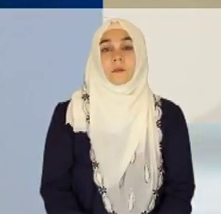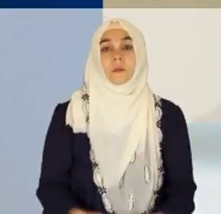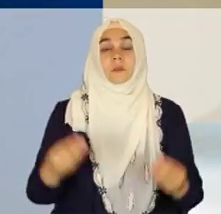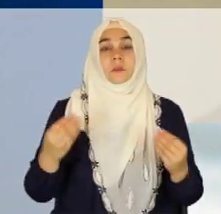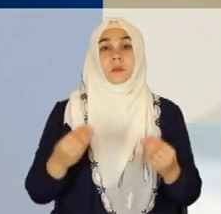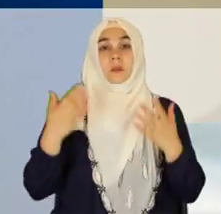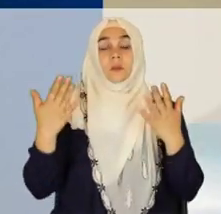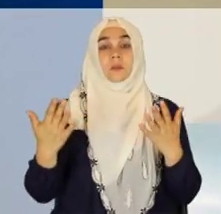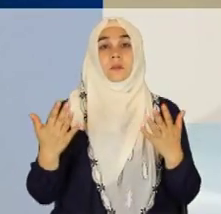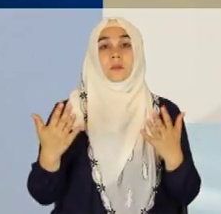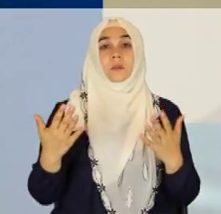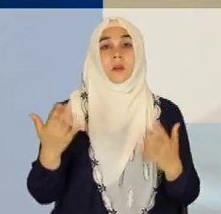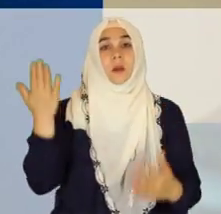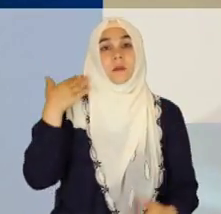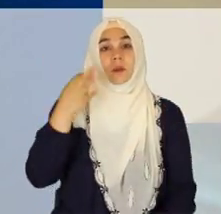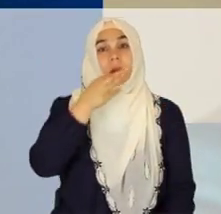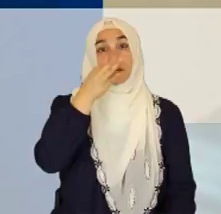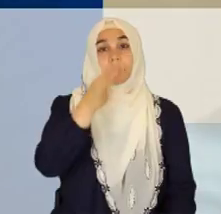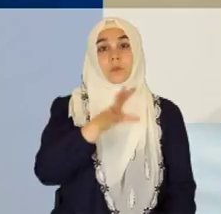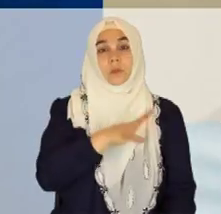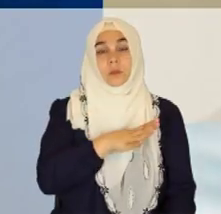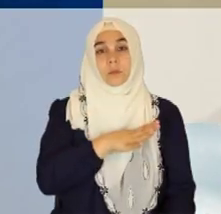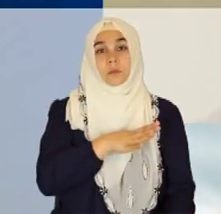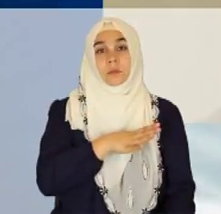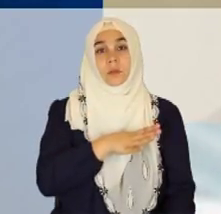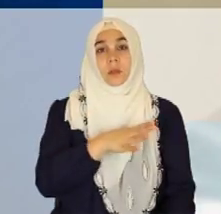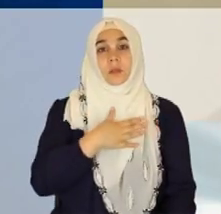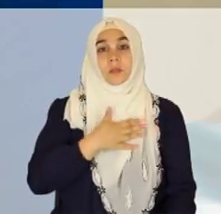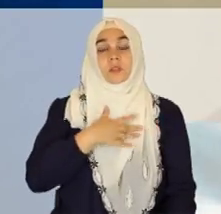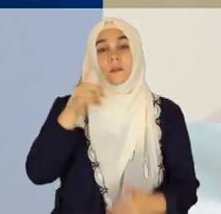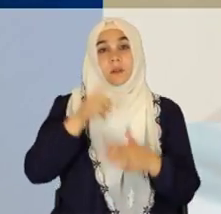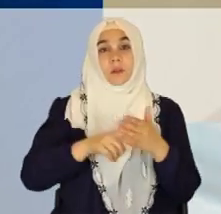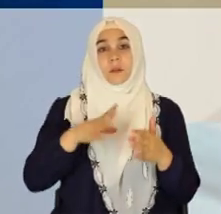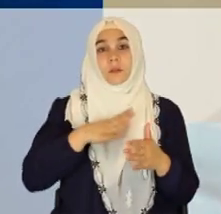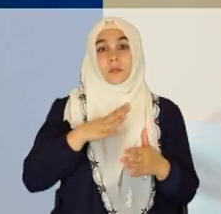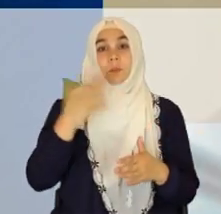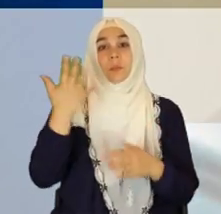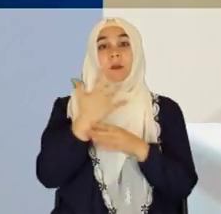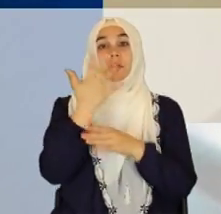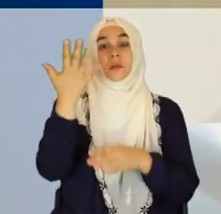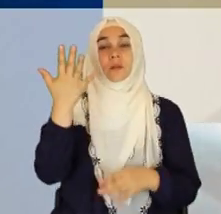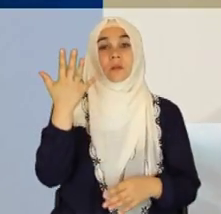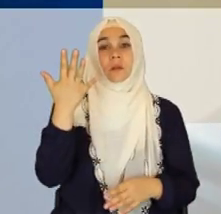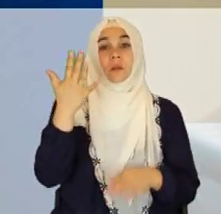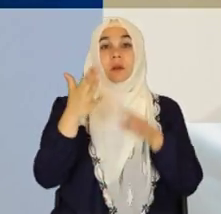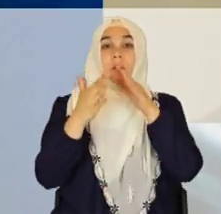Zakot avval aytib o'tganimizdek dinimizdagi 5 rukndan biri.